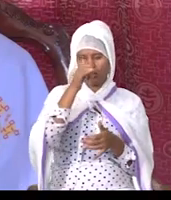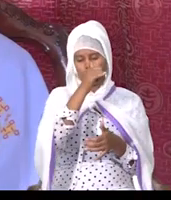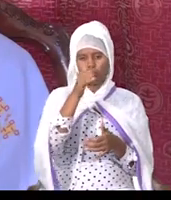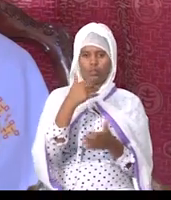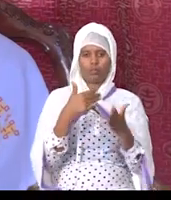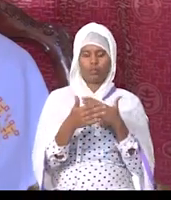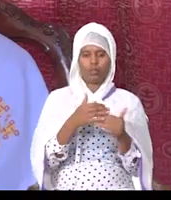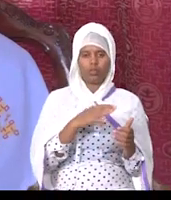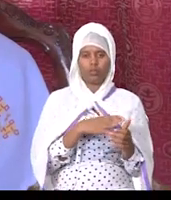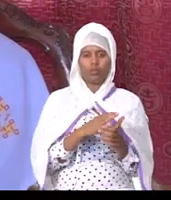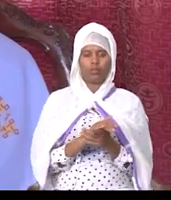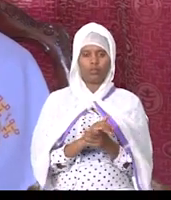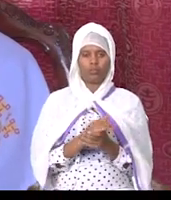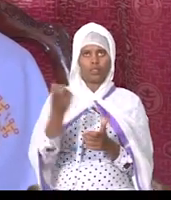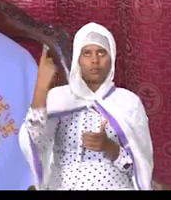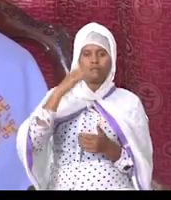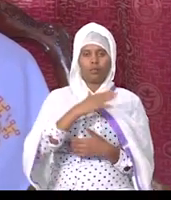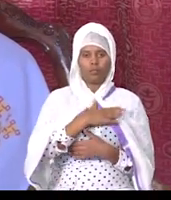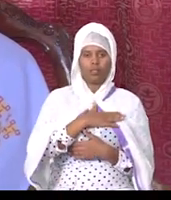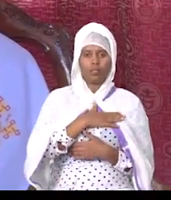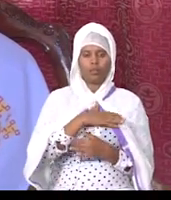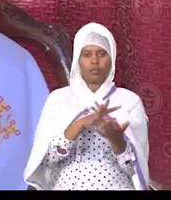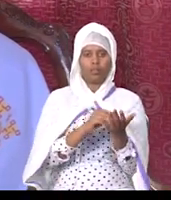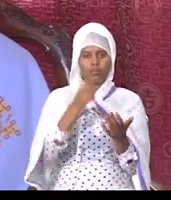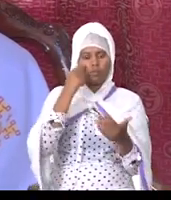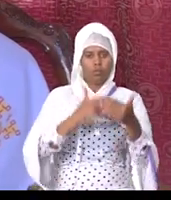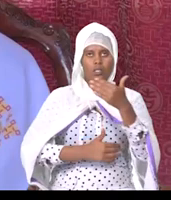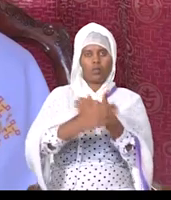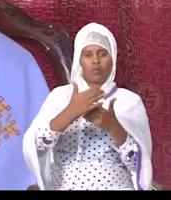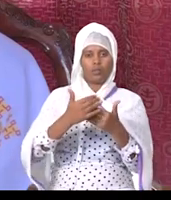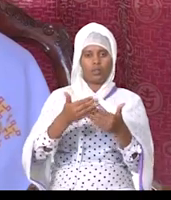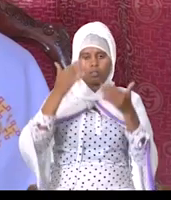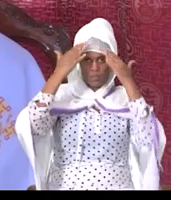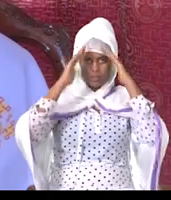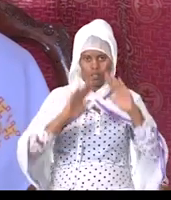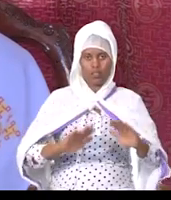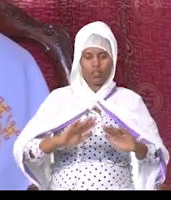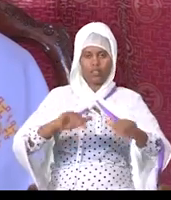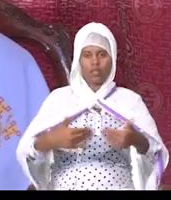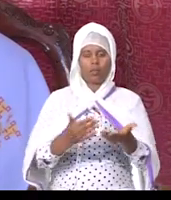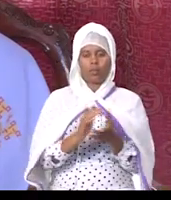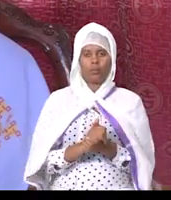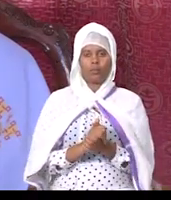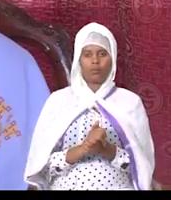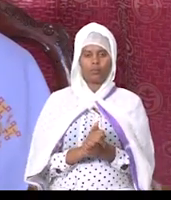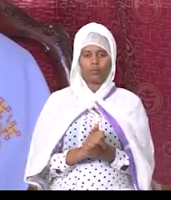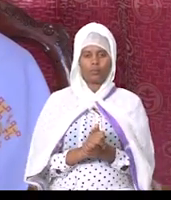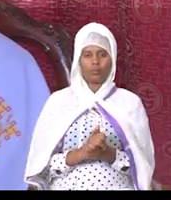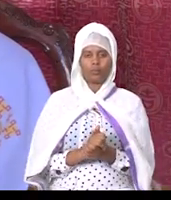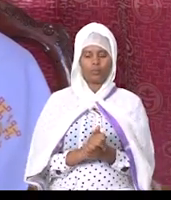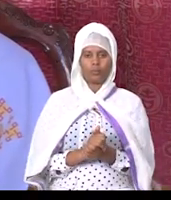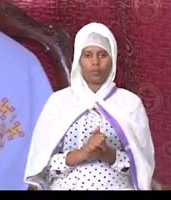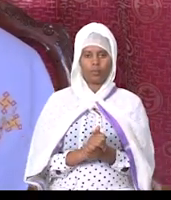ነዚ ቅዱስ ቃል ክመልኡ ዝውዓሉ እግዚኣብሔር ኣምላኽ ብምድራውን ብሰማያውን በረኸት ፀጋ ኣብ ፀጋ የብዝሓሎም።